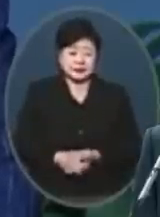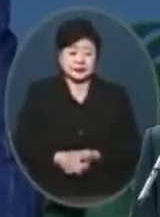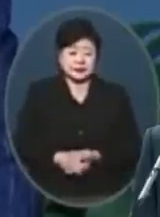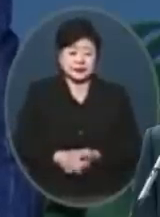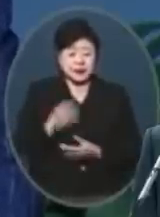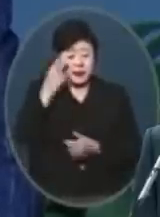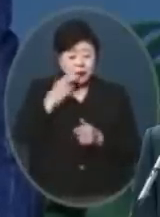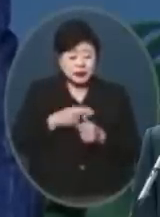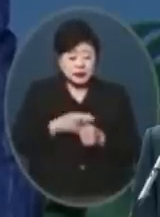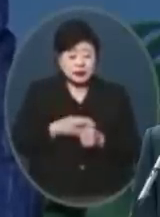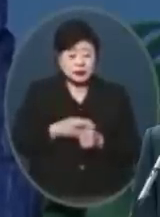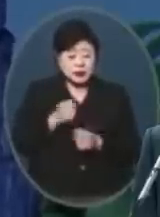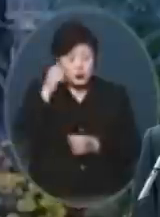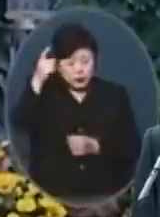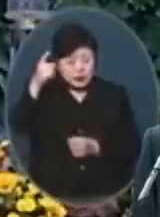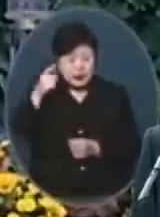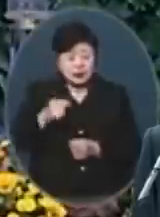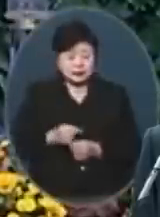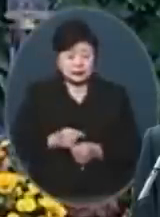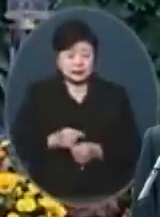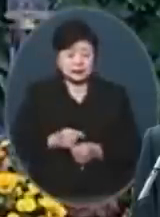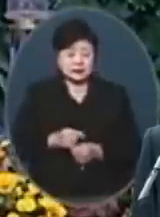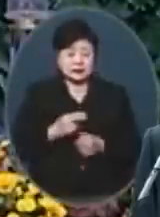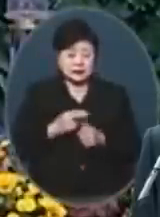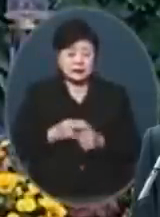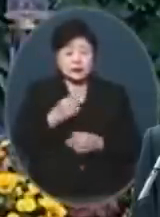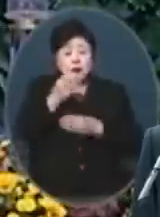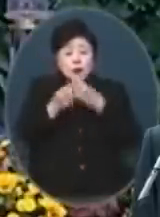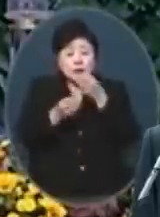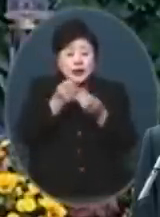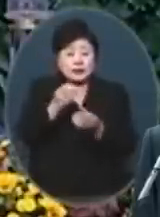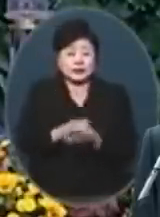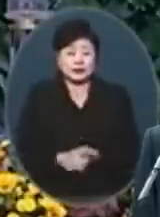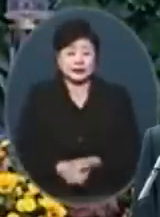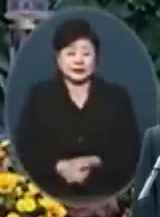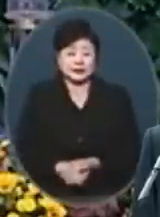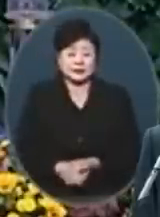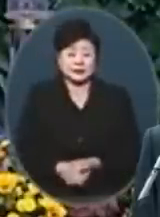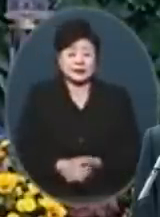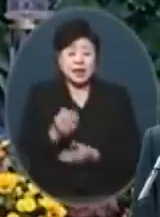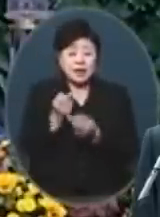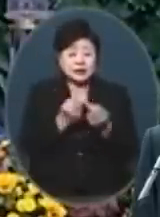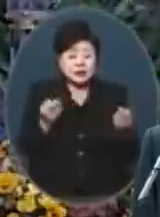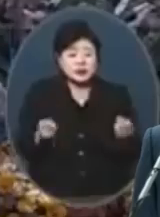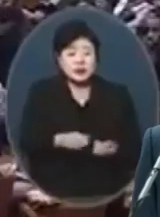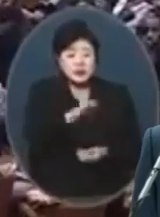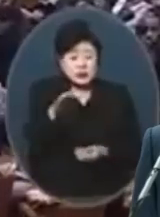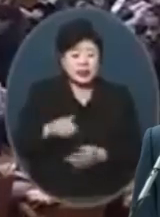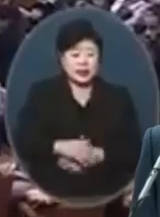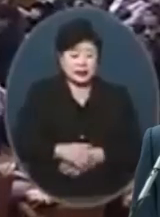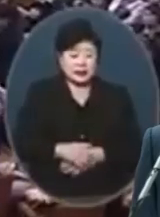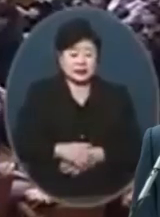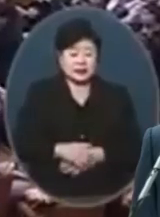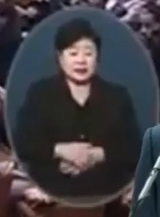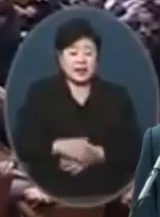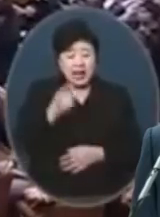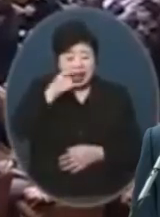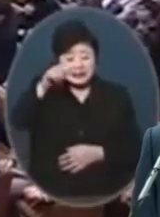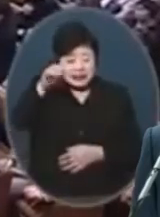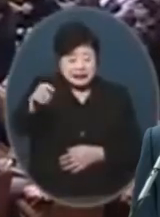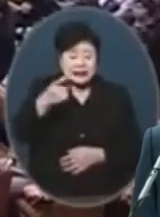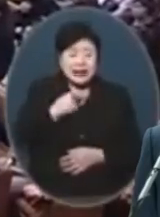사도 바울과 같은 위대한 사도도 이런 고백을 한 적이 있습니다. 형제들아, 우리가 아시아에서